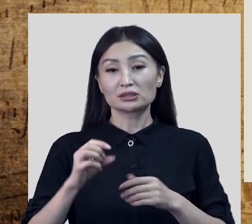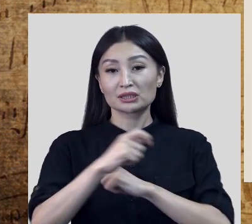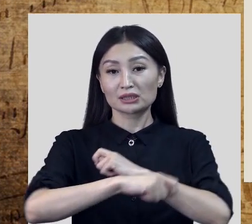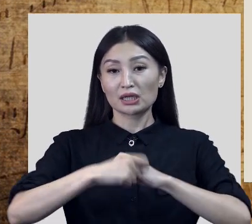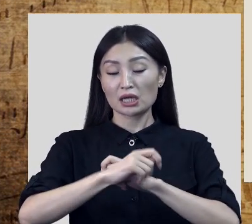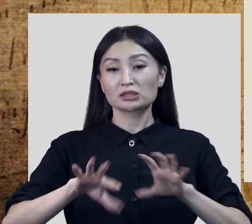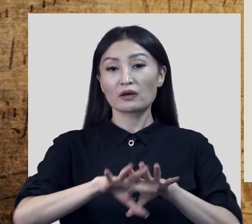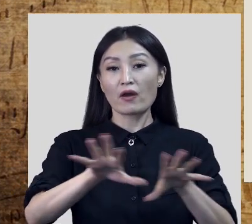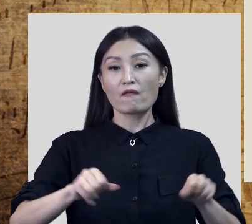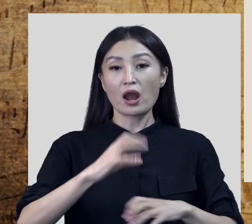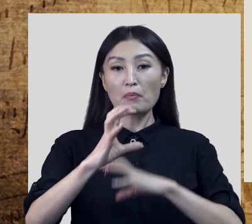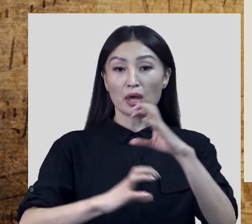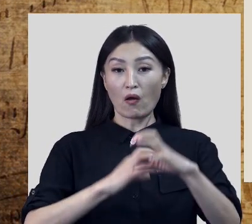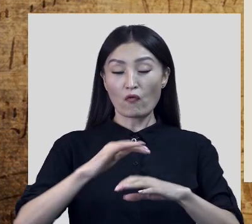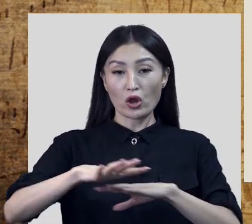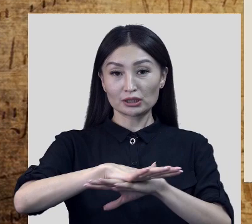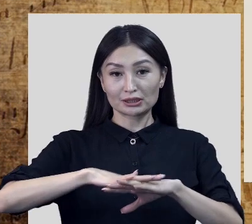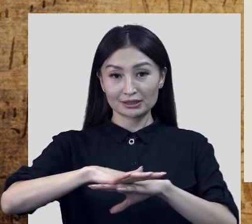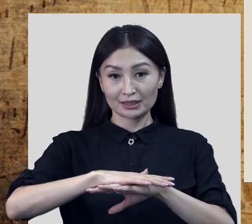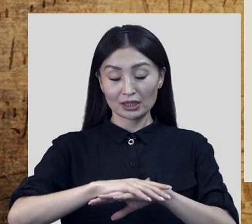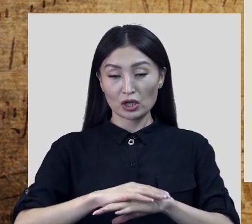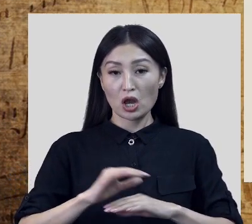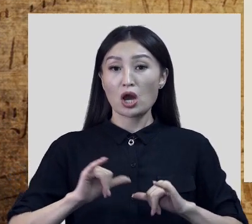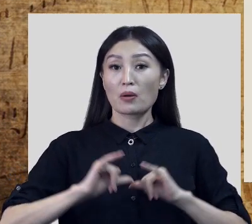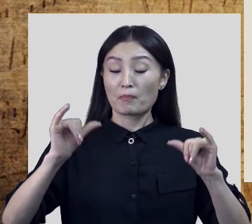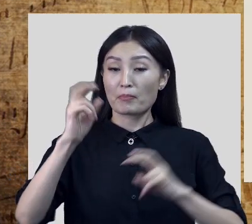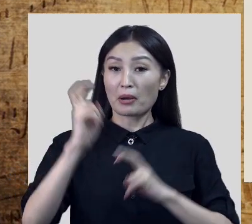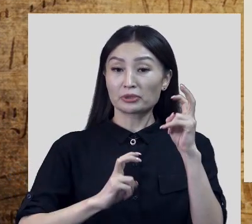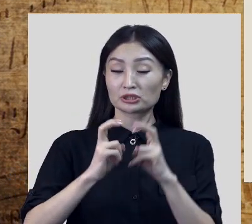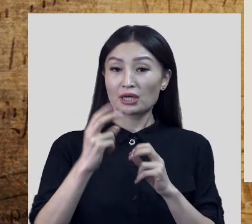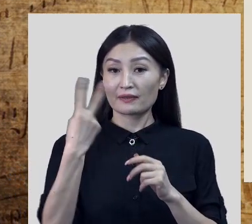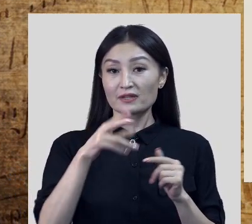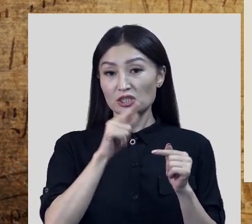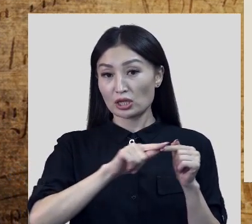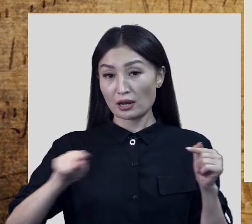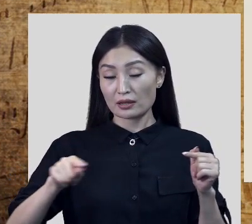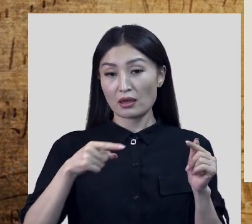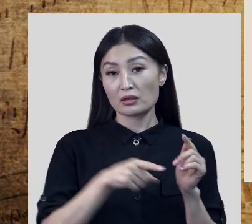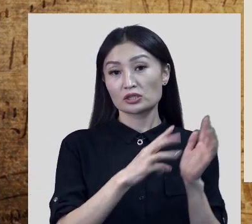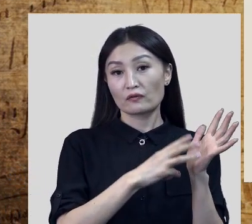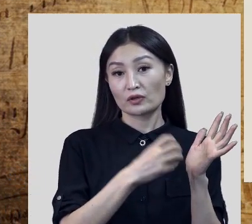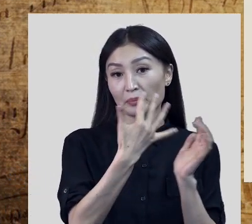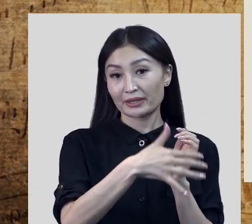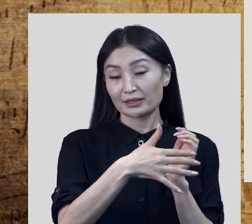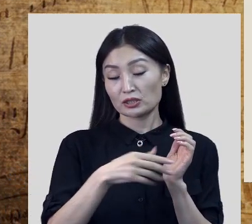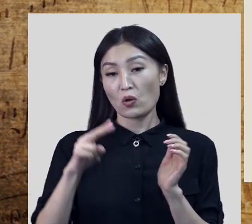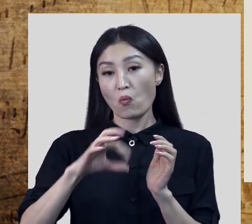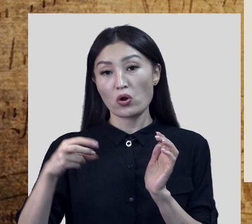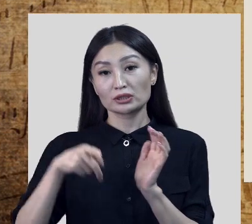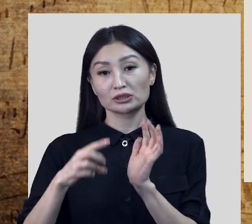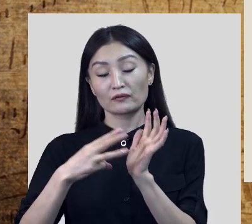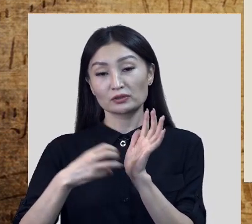мировой рынок бурный рост промышленности произошел за 20 летие с 1850 по